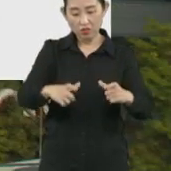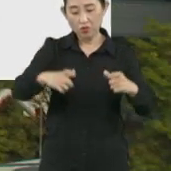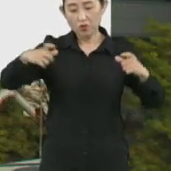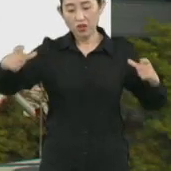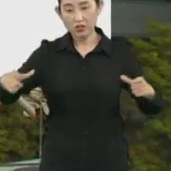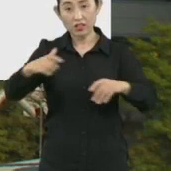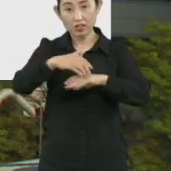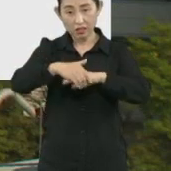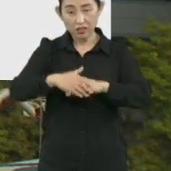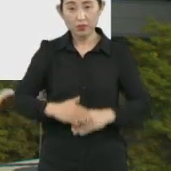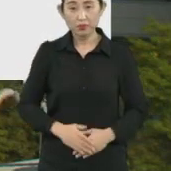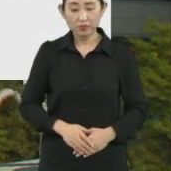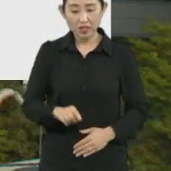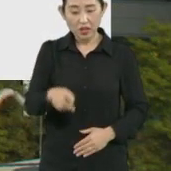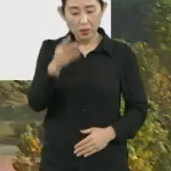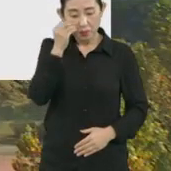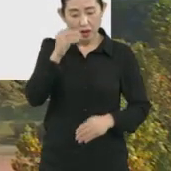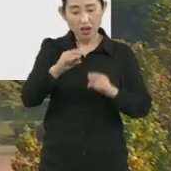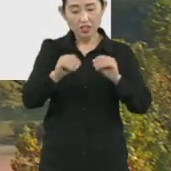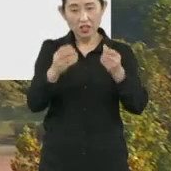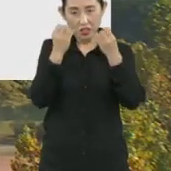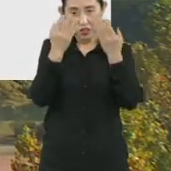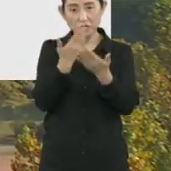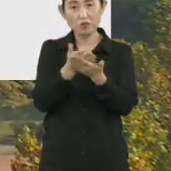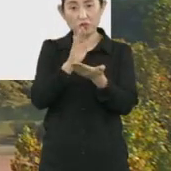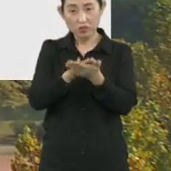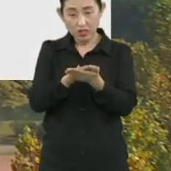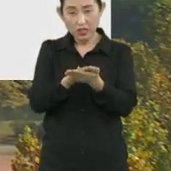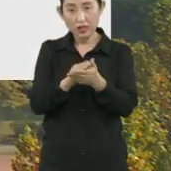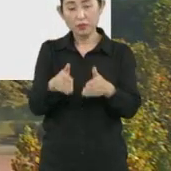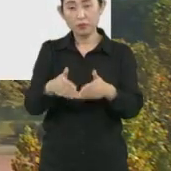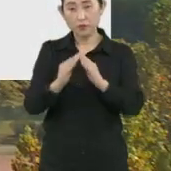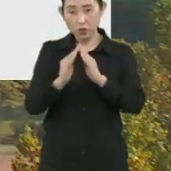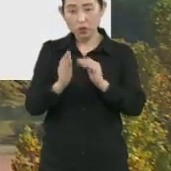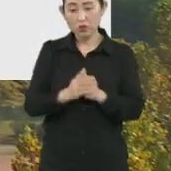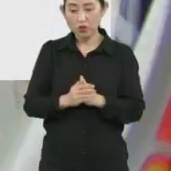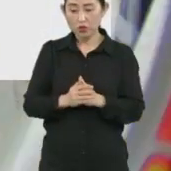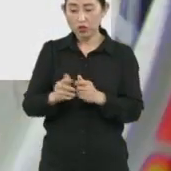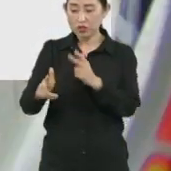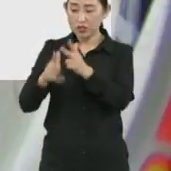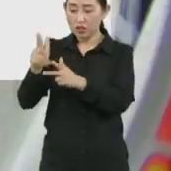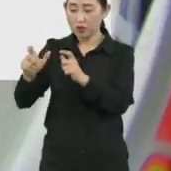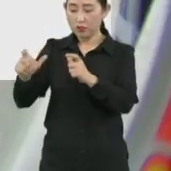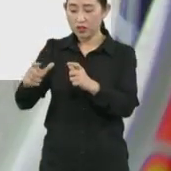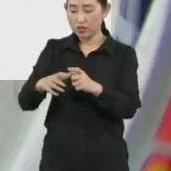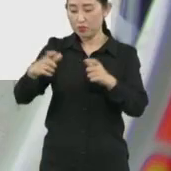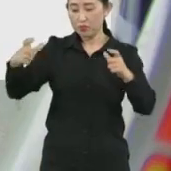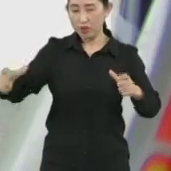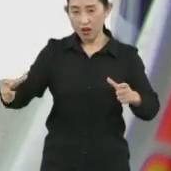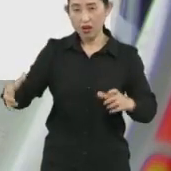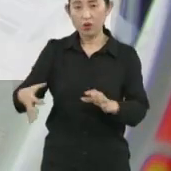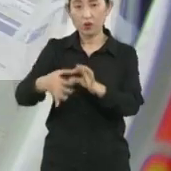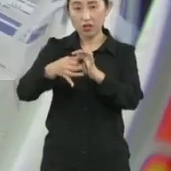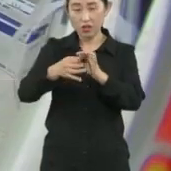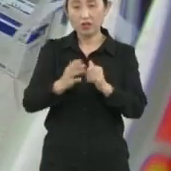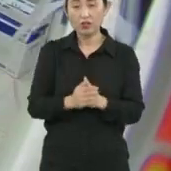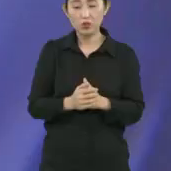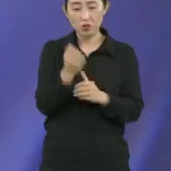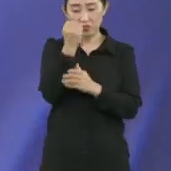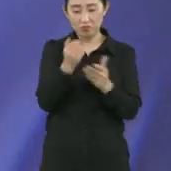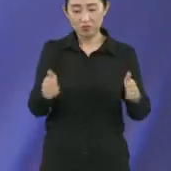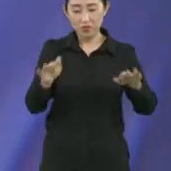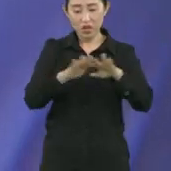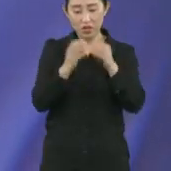전략입니다. 특구 내 미개발지를 신규 개발하고 주변 산업단지 편입, 인근 노후산단을 재생하거나